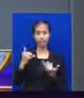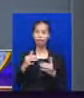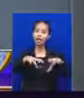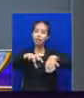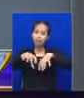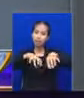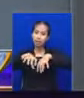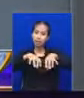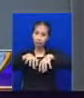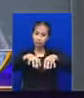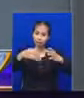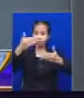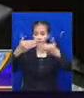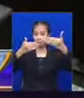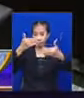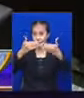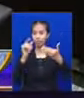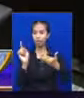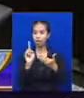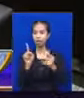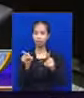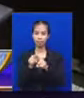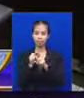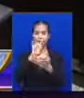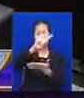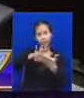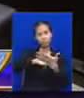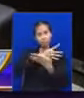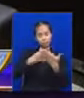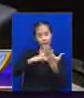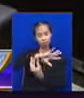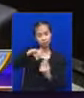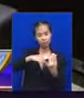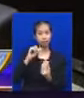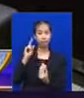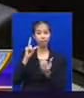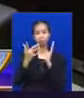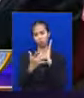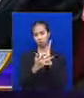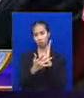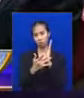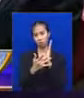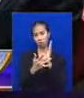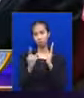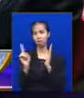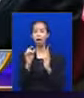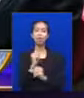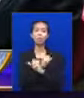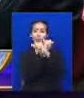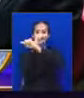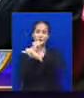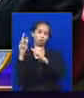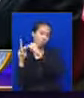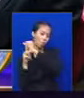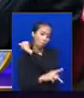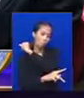ขออภัยค่ะ Authentication Day นะคะถอดรหัสแผนเศรษฐกิจดิจิตอลการยืนยันตัวตนป้องกันการโกงหัวใจ